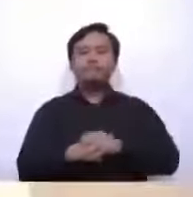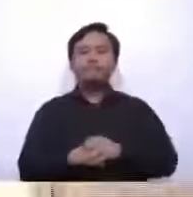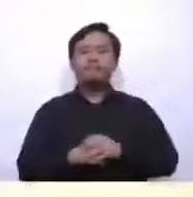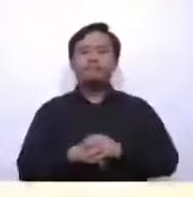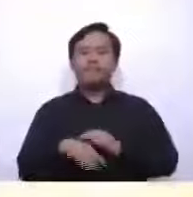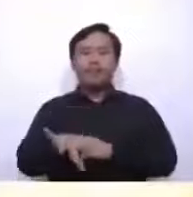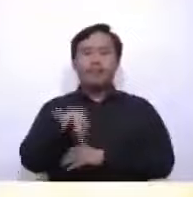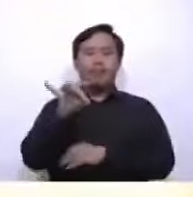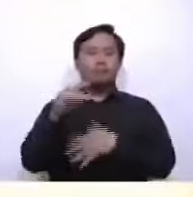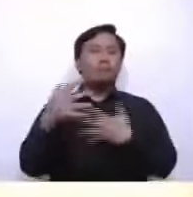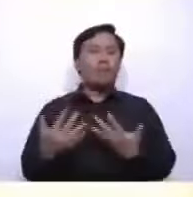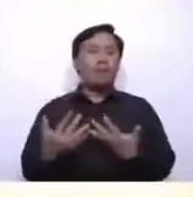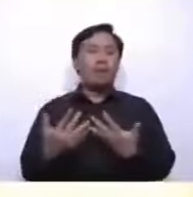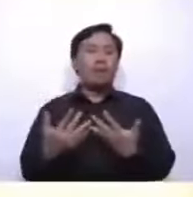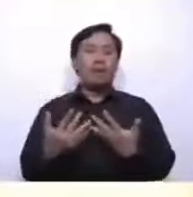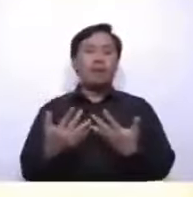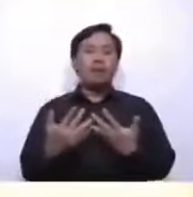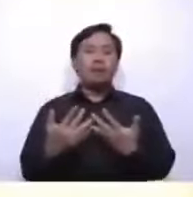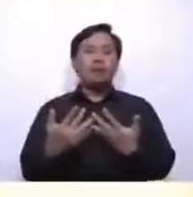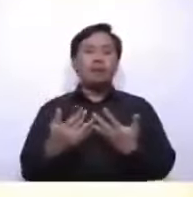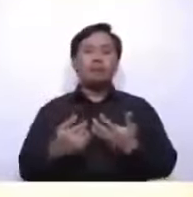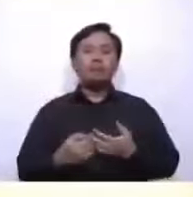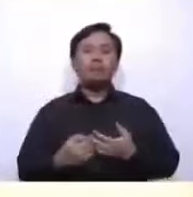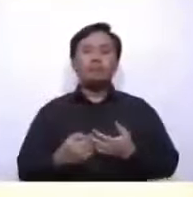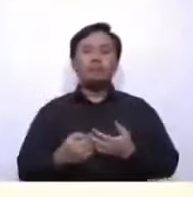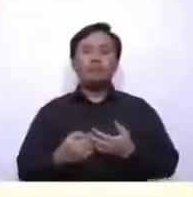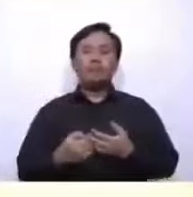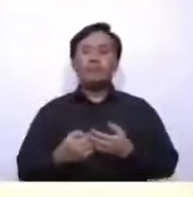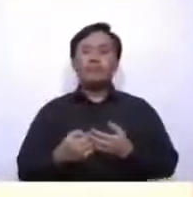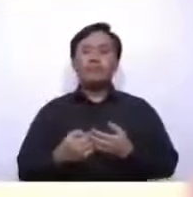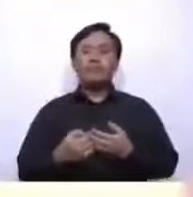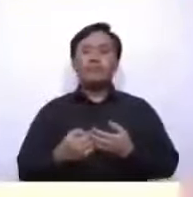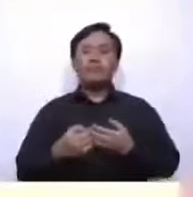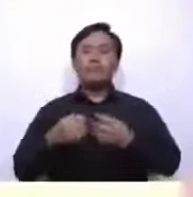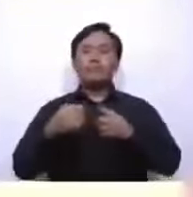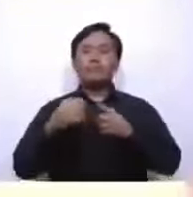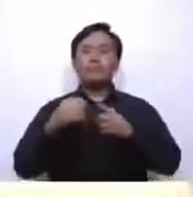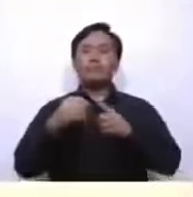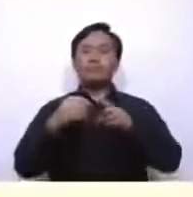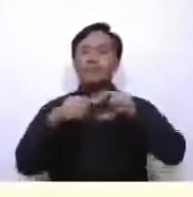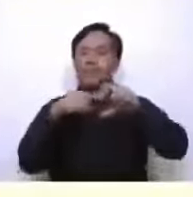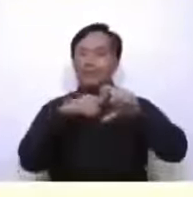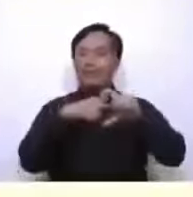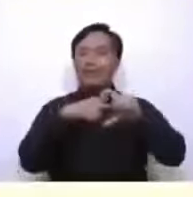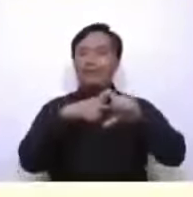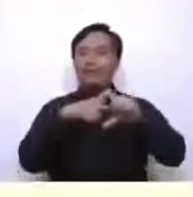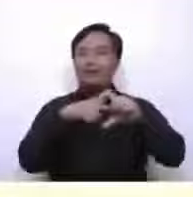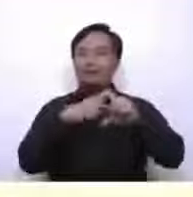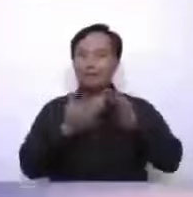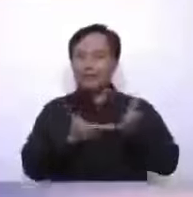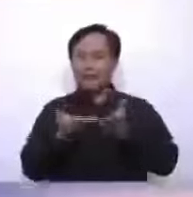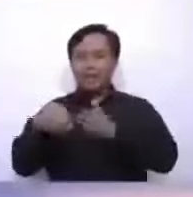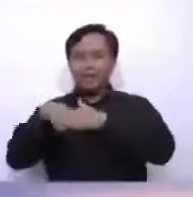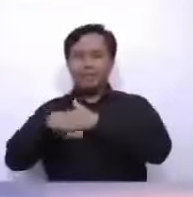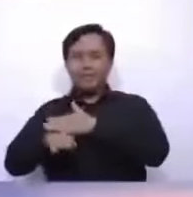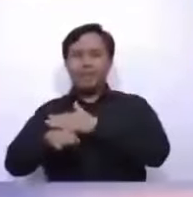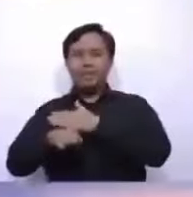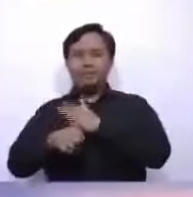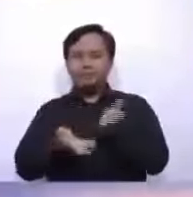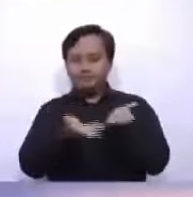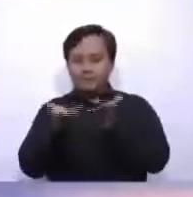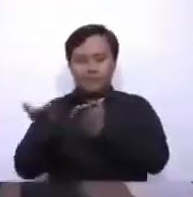Huruf yang diambil adalah E. Tolong ditunjukkan dulu ke kamera, Bapak. Baik, kode E. Silakan disimpan di wadah kosong,